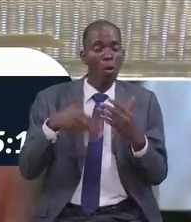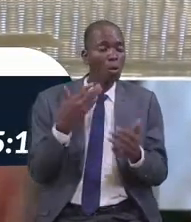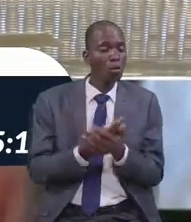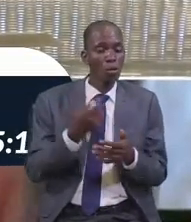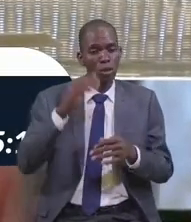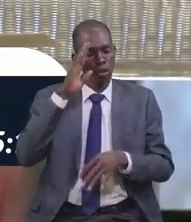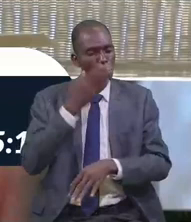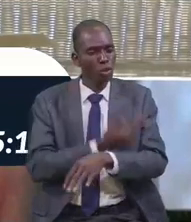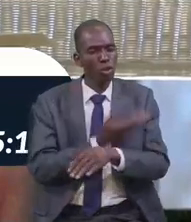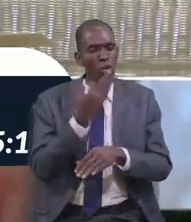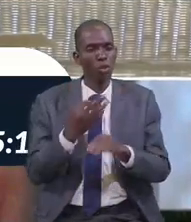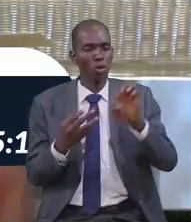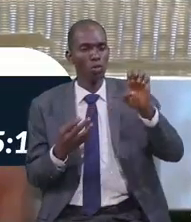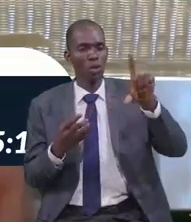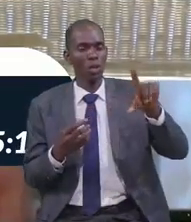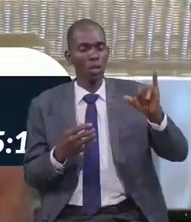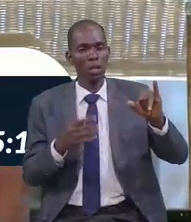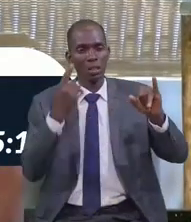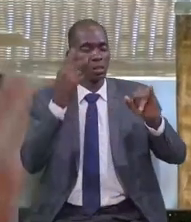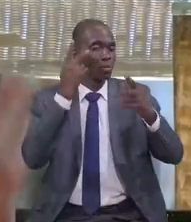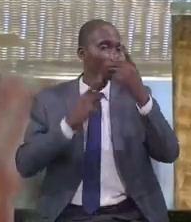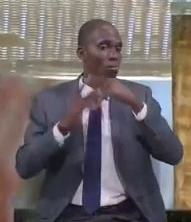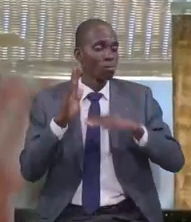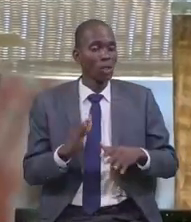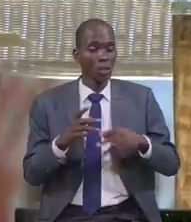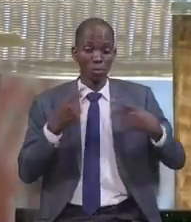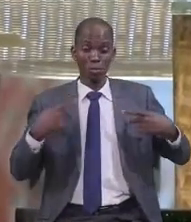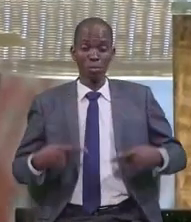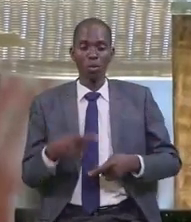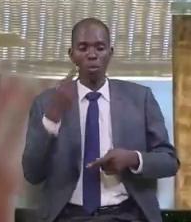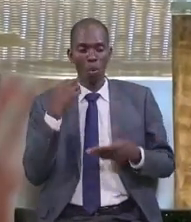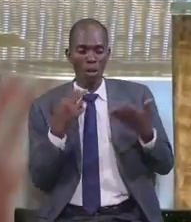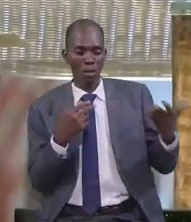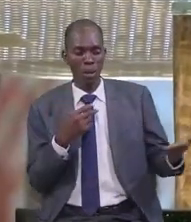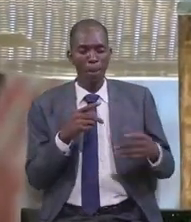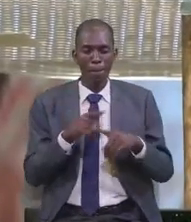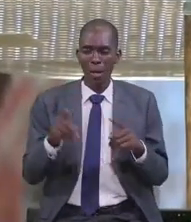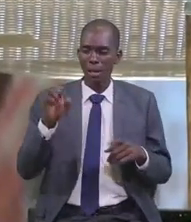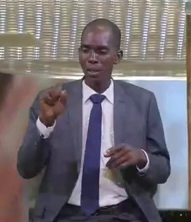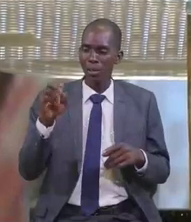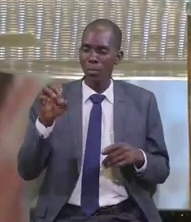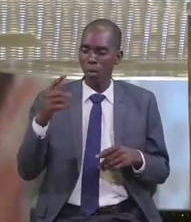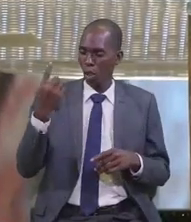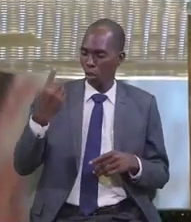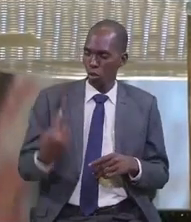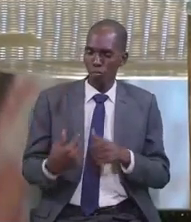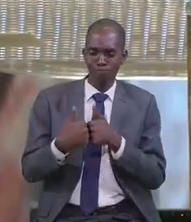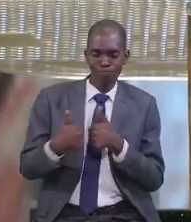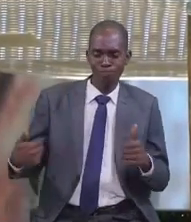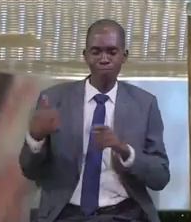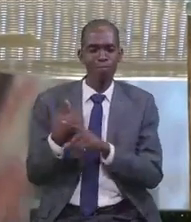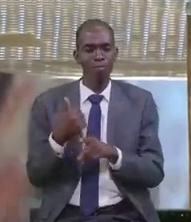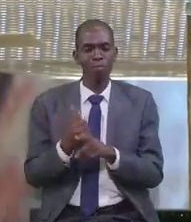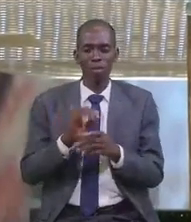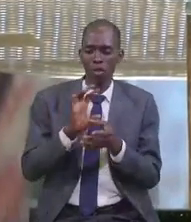choses terribles, des choses iniques. Mais Samuel s'était distingué. Converti, né de nouveau,